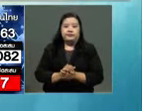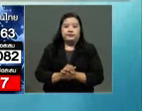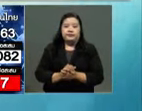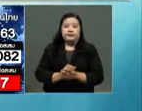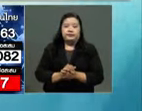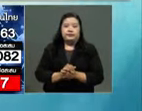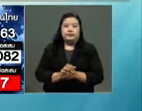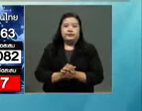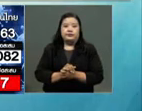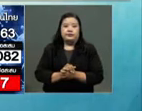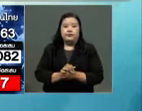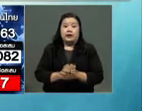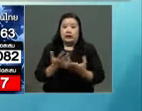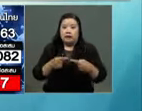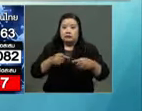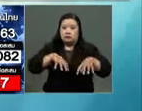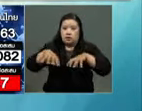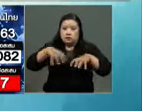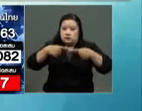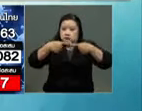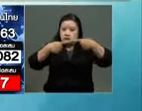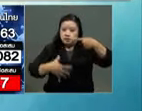นะครับก็มาดูที่ทางใน 50